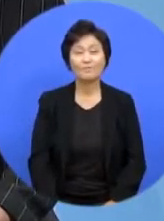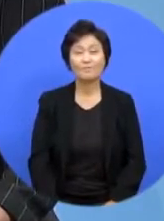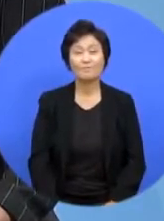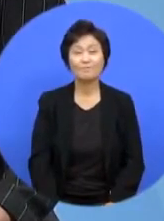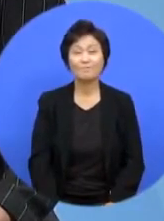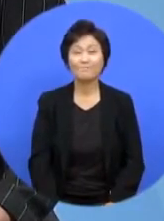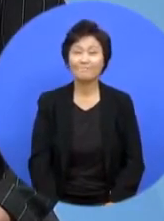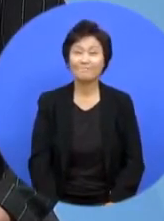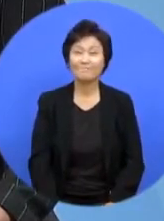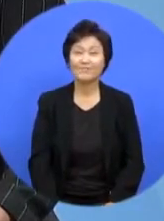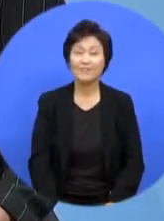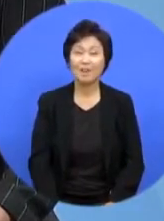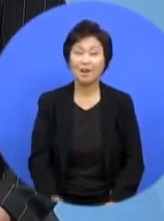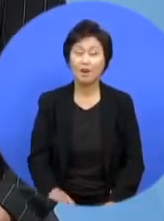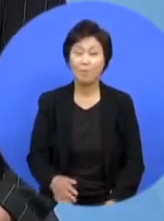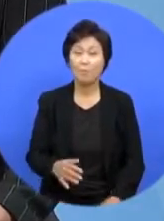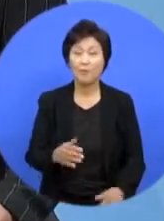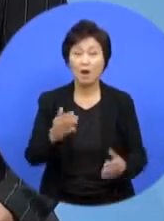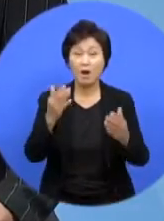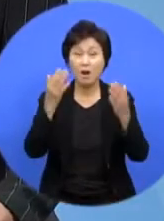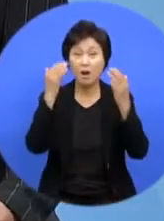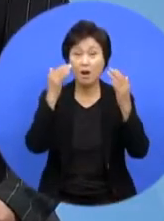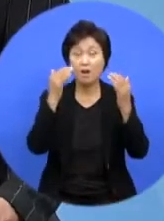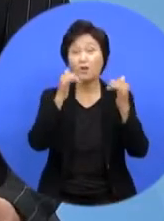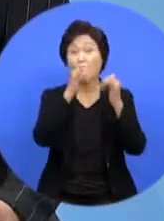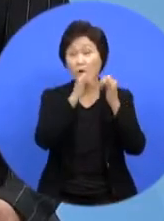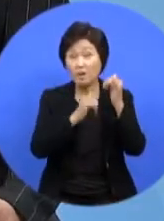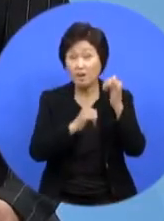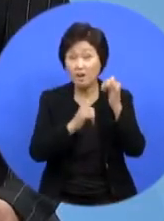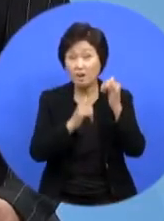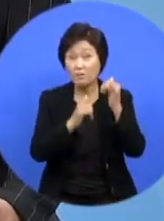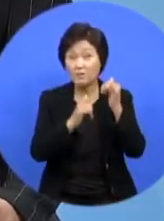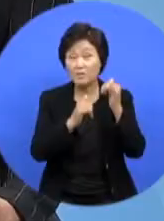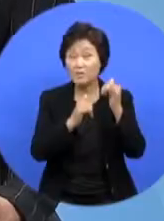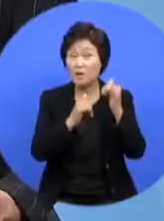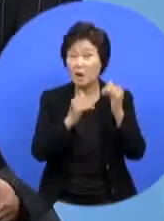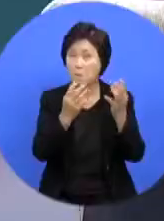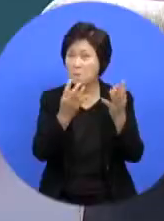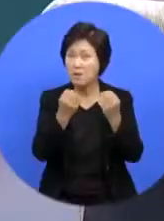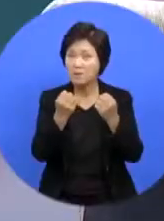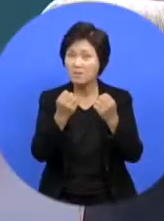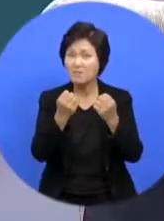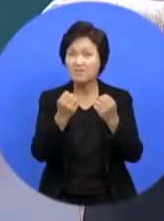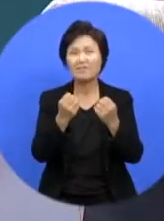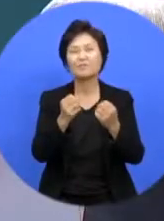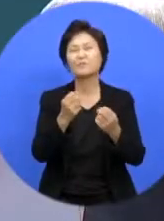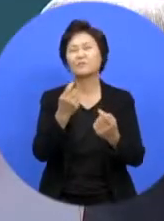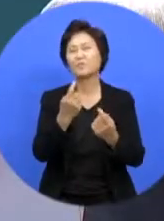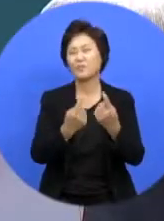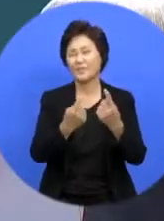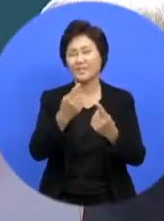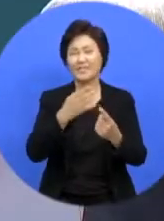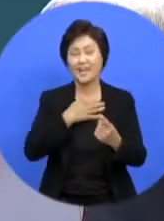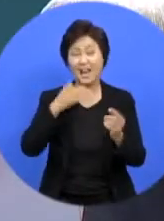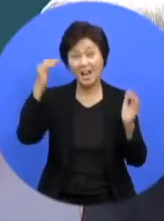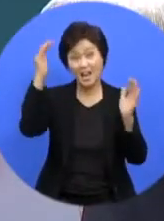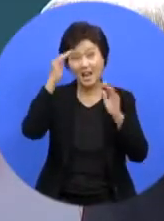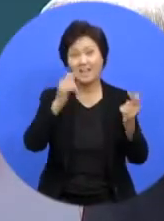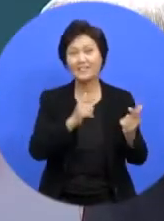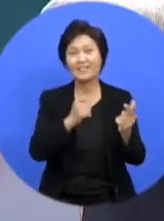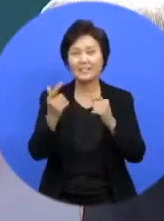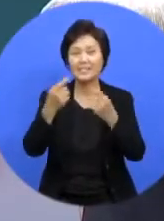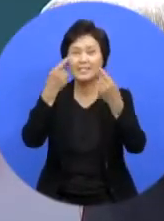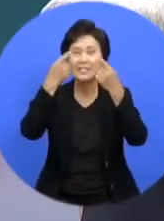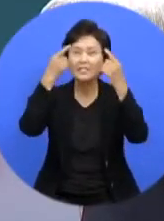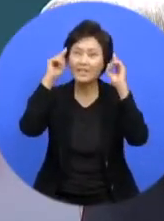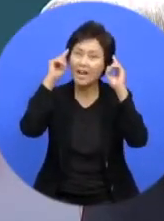이렇게 경력이 많으신 건 아니신 것 같은데. 경력보다 이제 네. 저는 학생들이 대학교를 여기